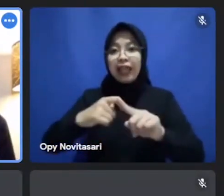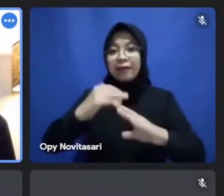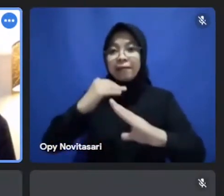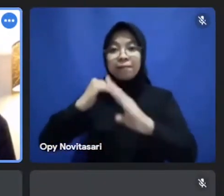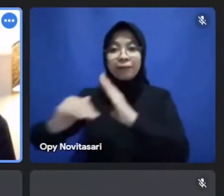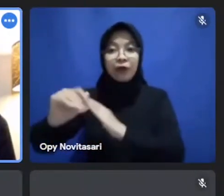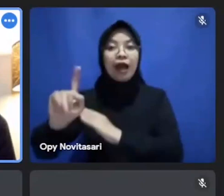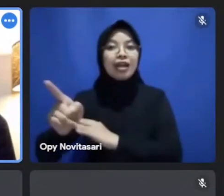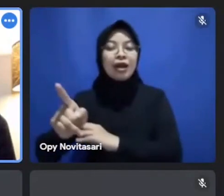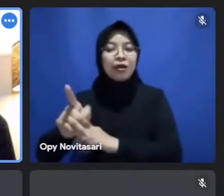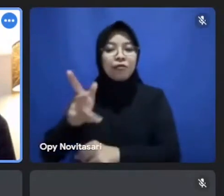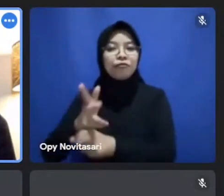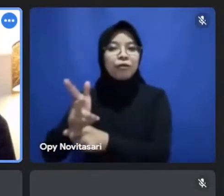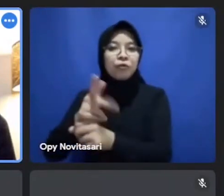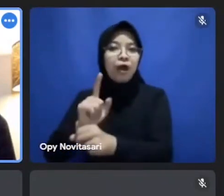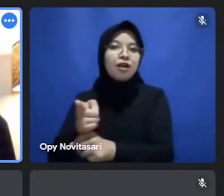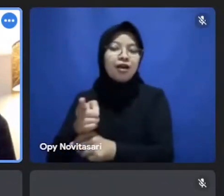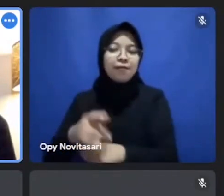di video tersebut